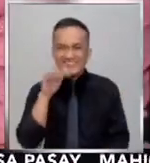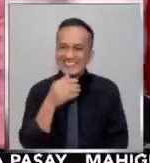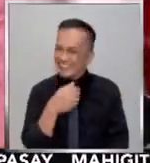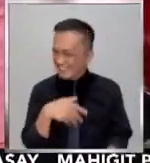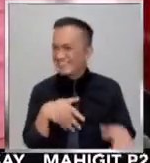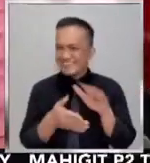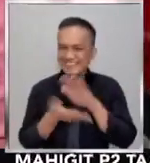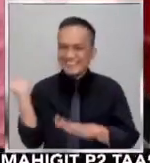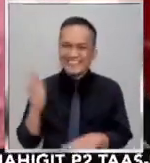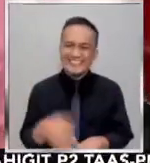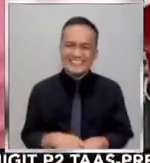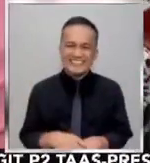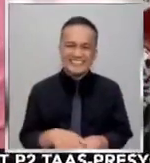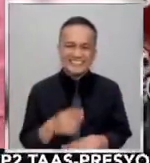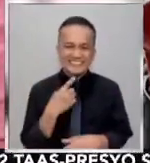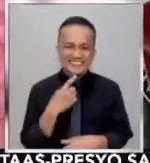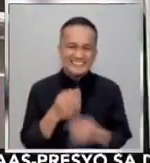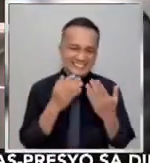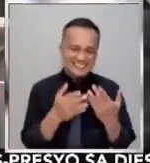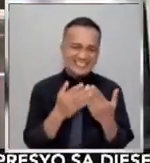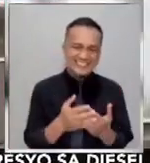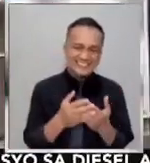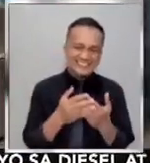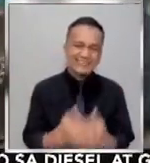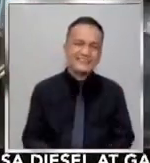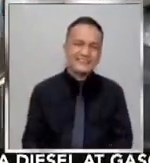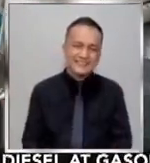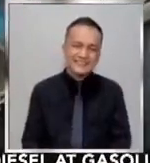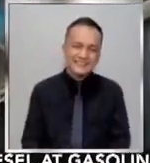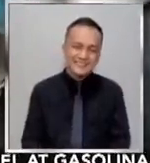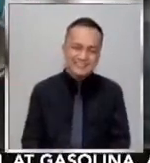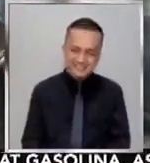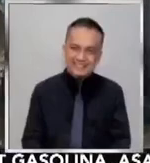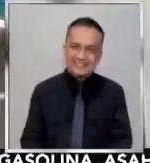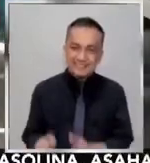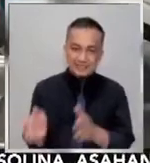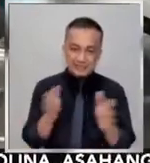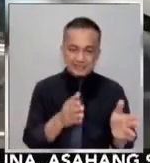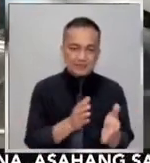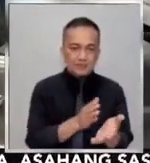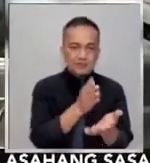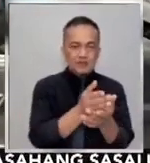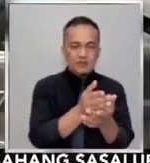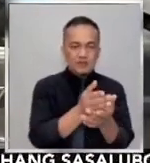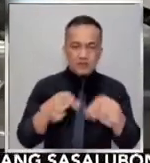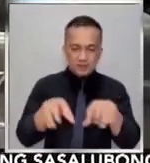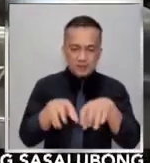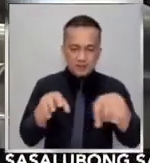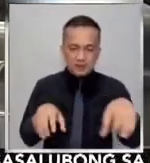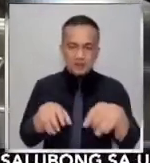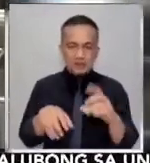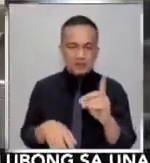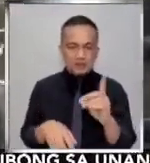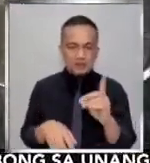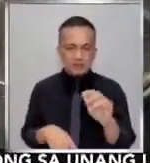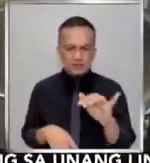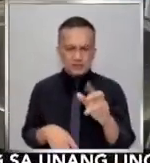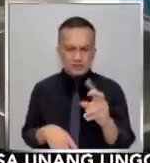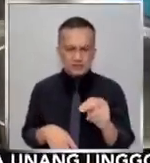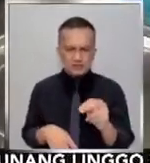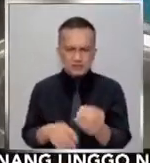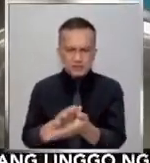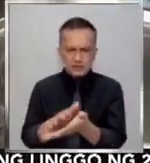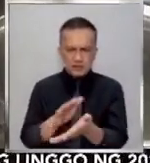sa iyo po po yung channel. Thank you. Salamat po. Nadaan na naman namin ang kapitbahay ni Rowena na si Darwin na nililinisan ang